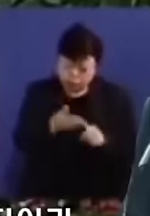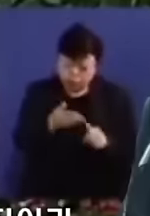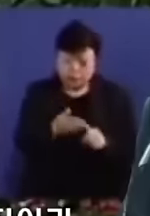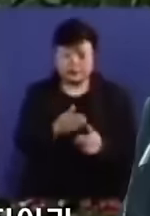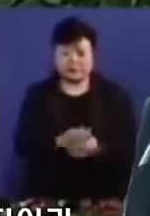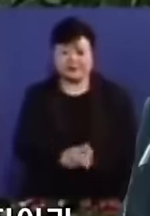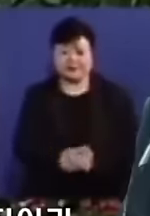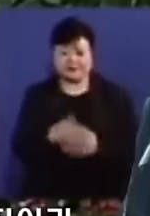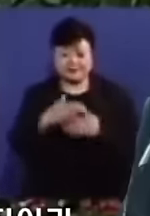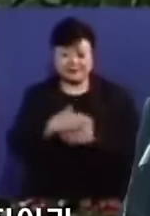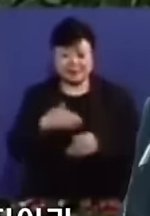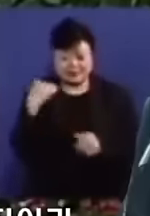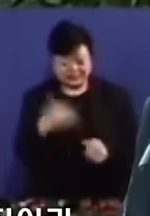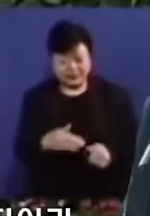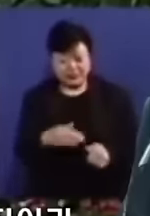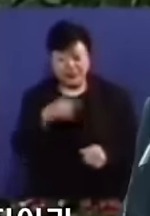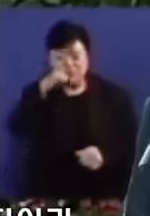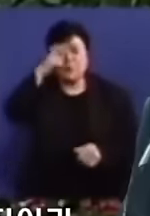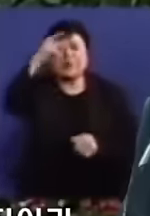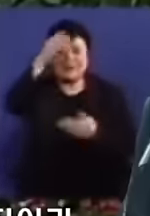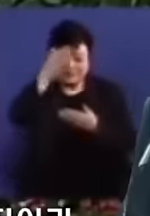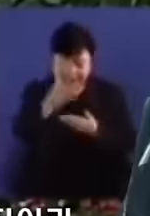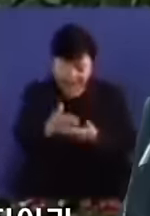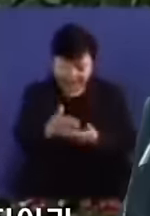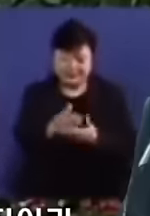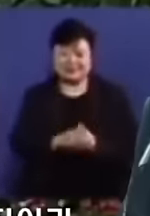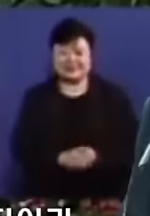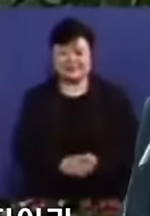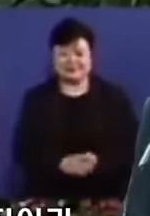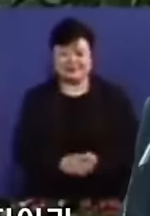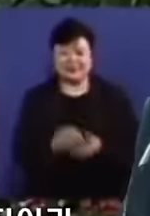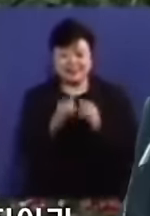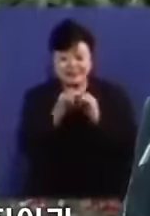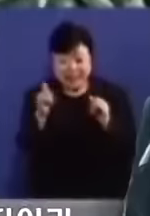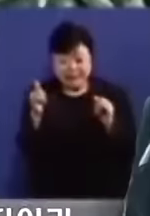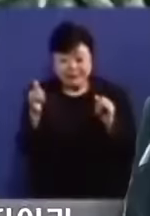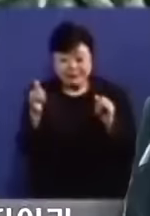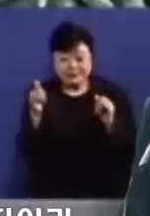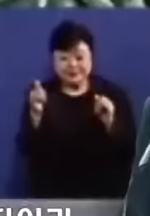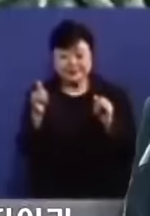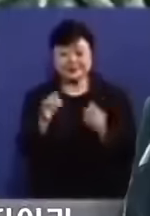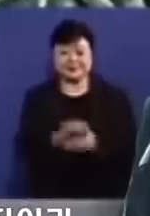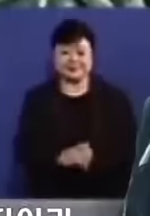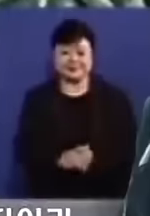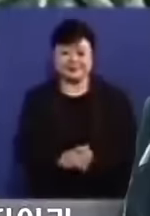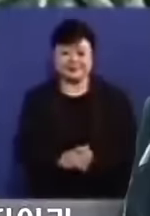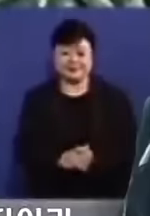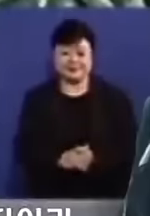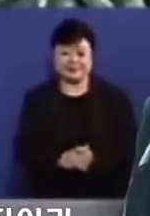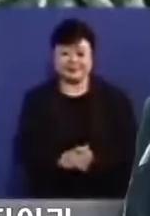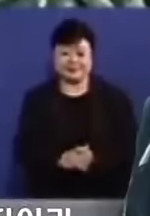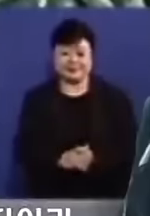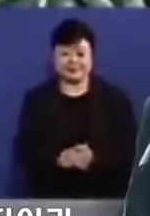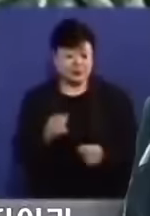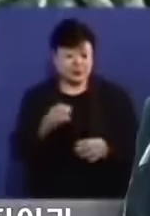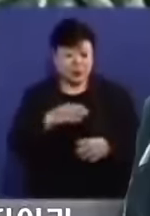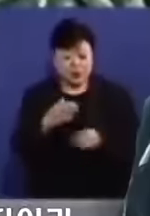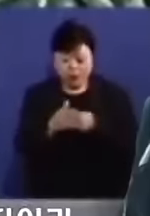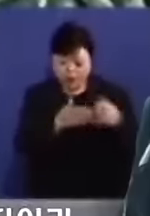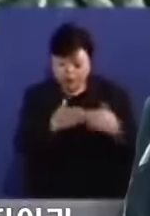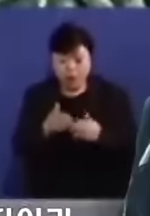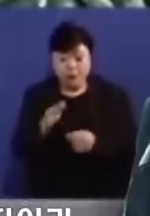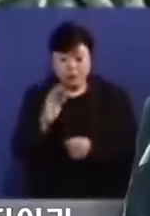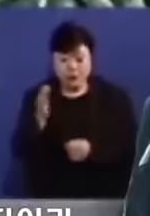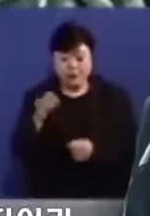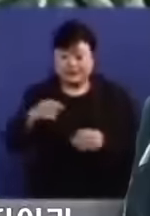주었으니 이는 나를 쳐서 너무 자만하지 않게 하려합니다. 사람이란 이러한 놀라운 체험을 하게